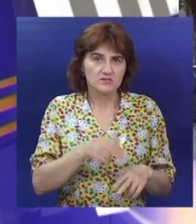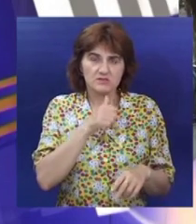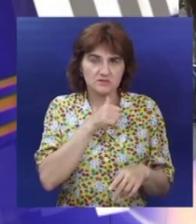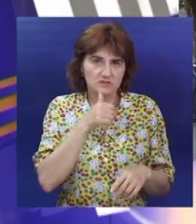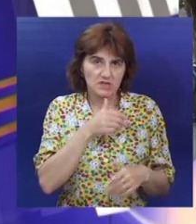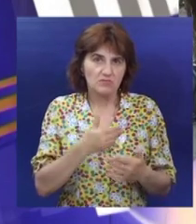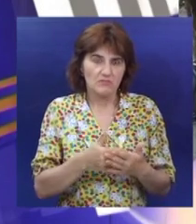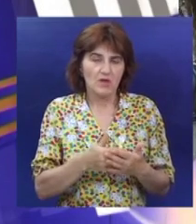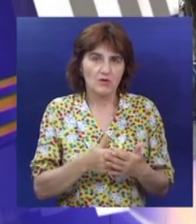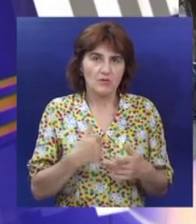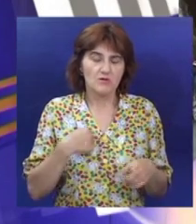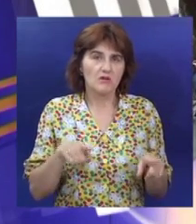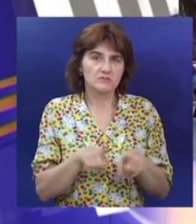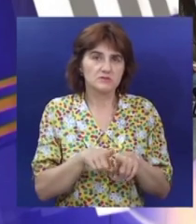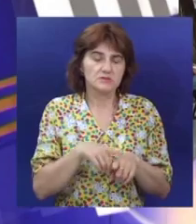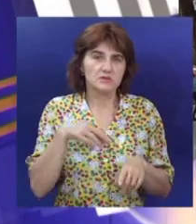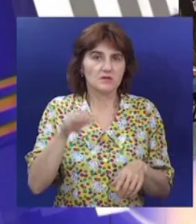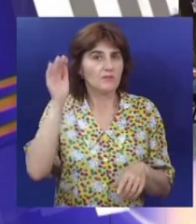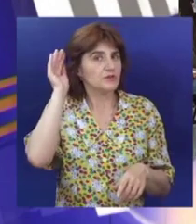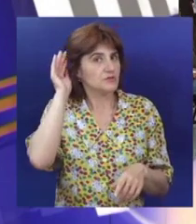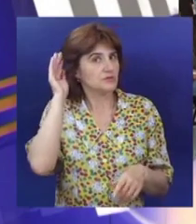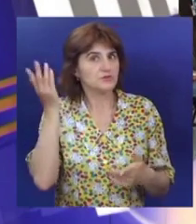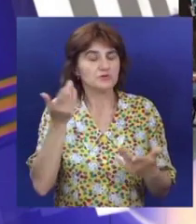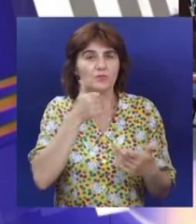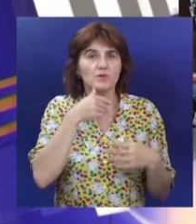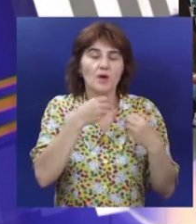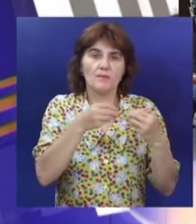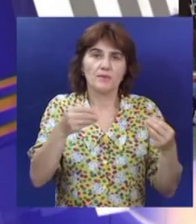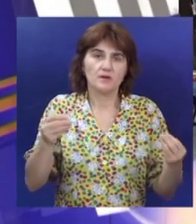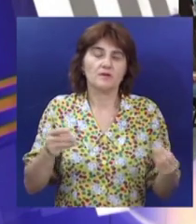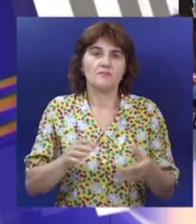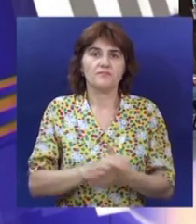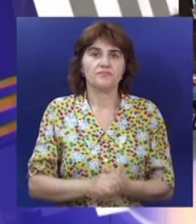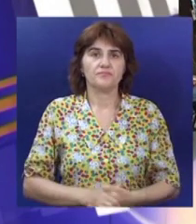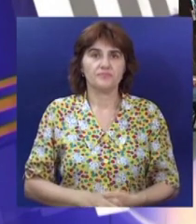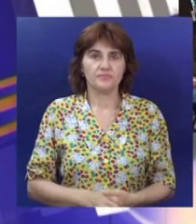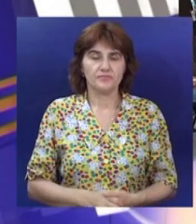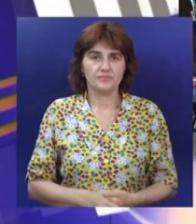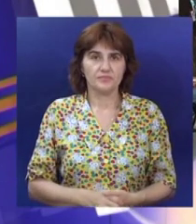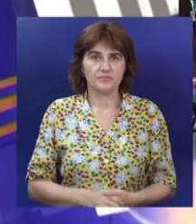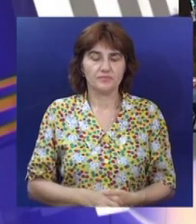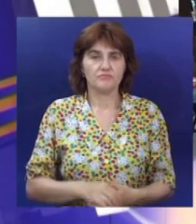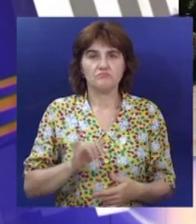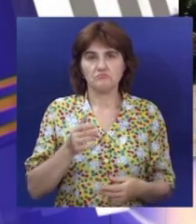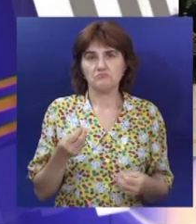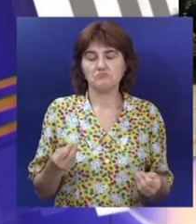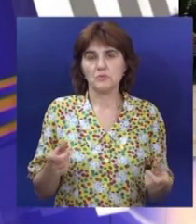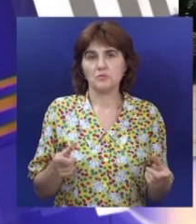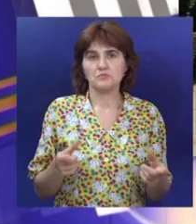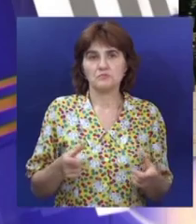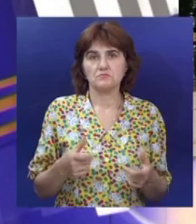és hát szóval én is, mi is szervezhetnénk ilyeneket, vagy tartatnánk előadásokat.